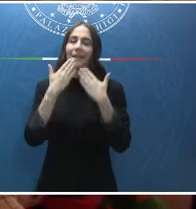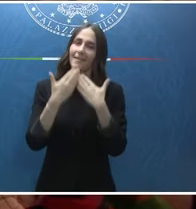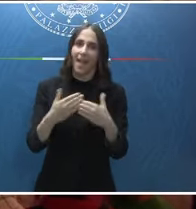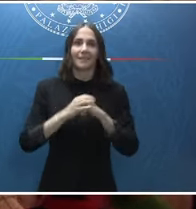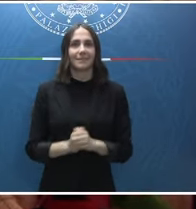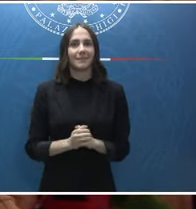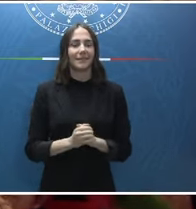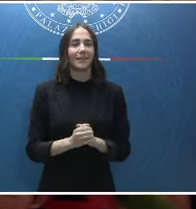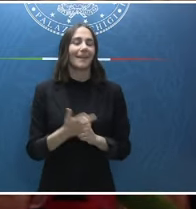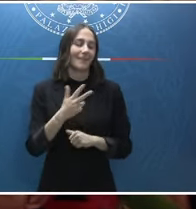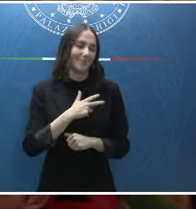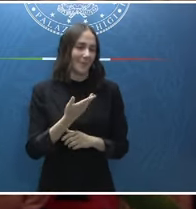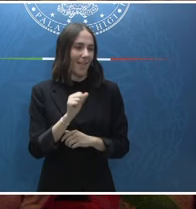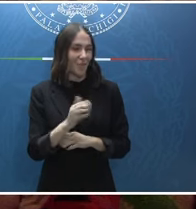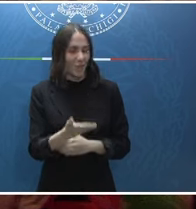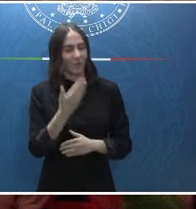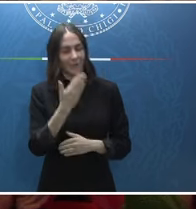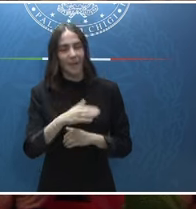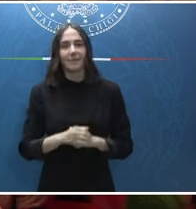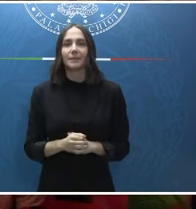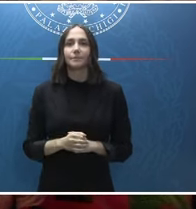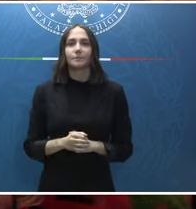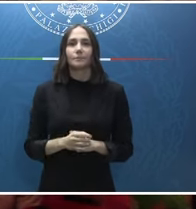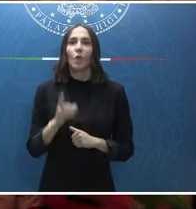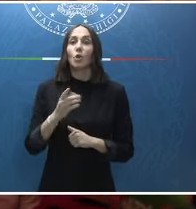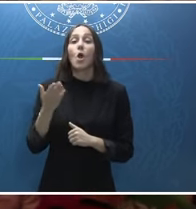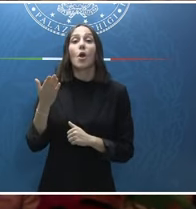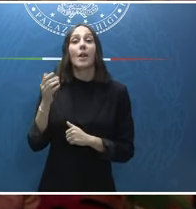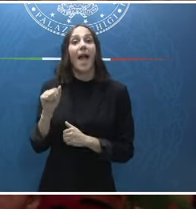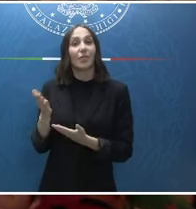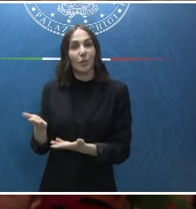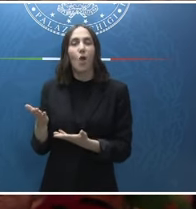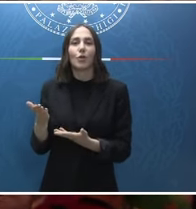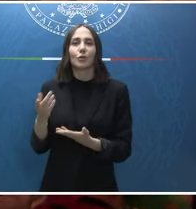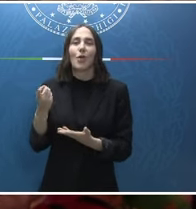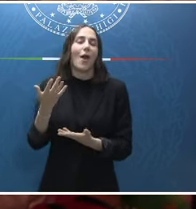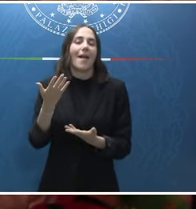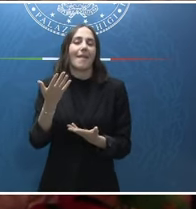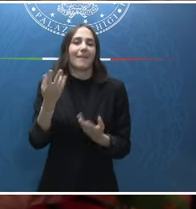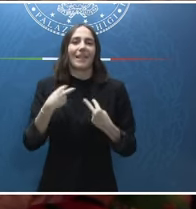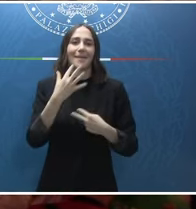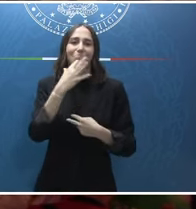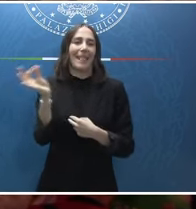Grazie Don Antonio. E per Don Antonio la vita è stupefacente.